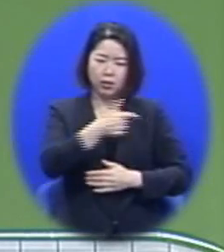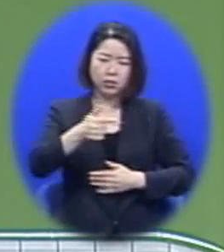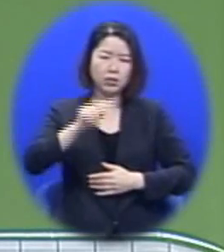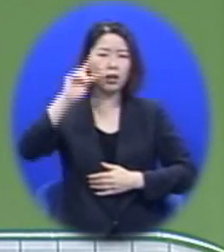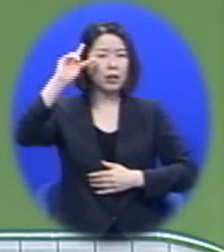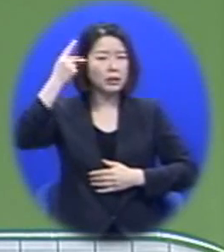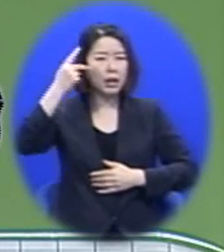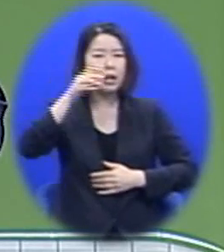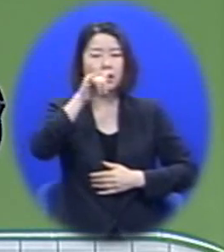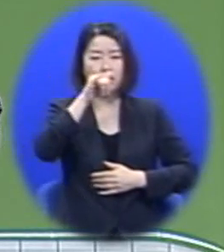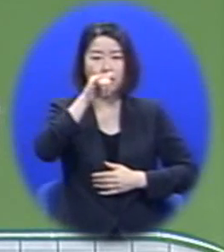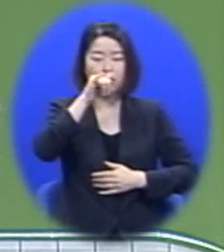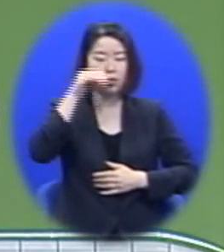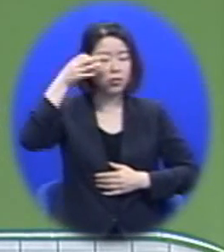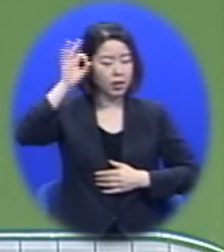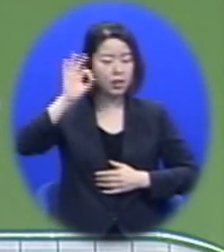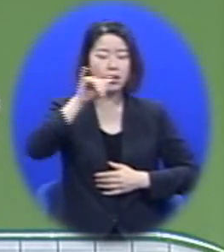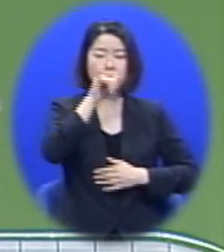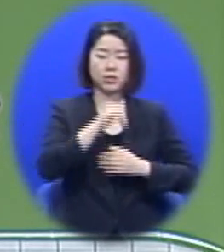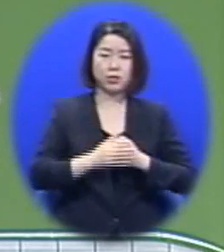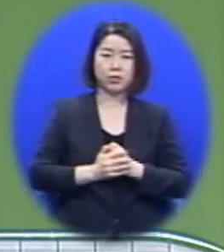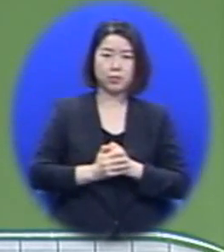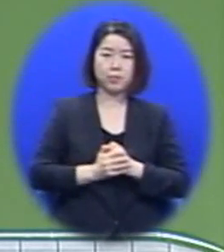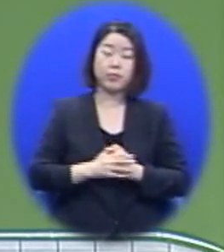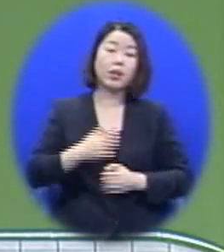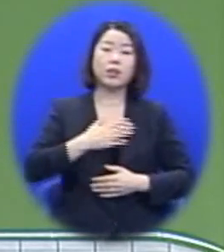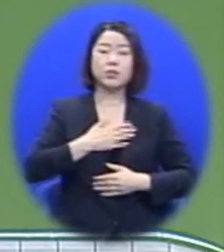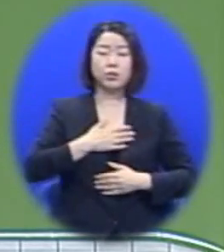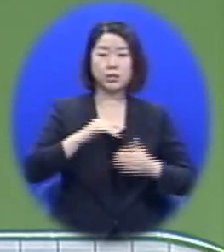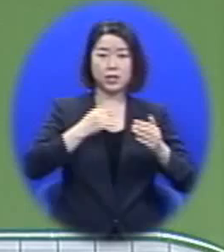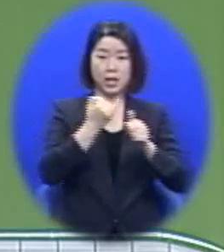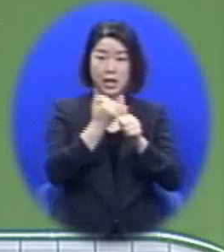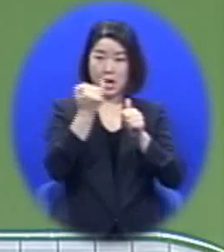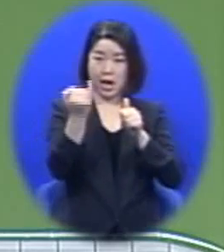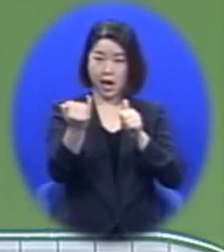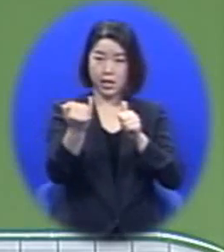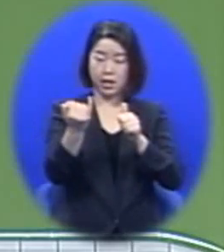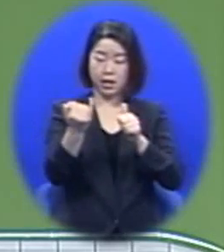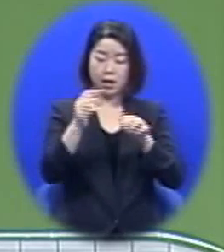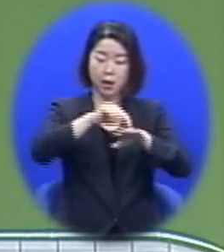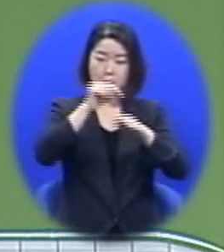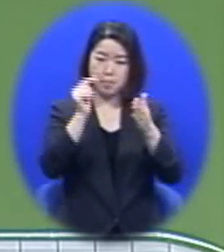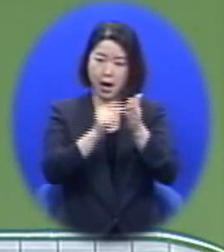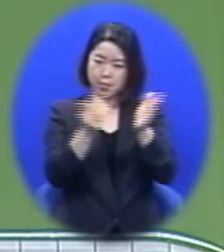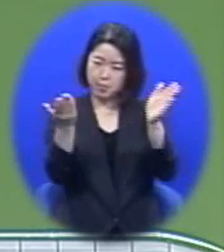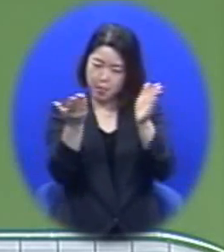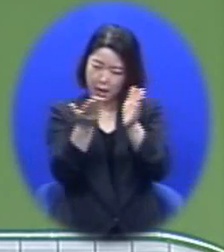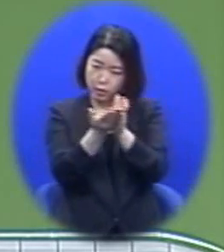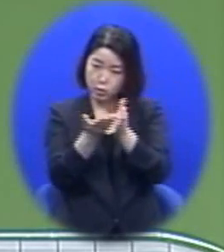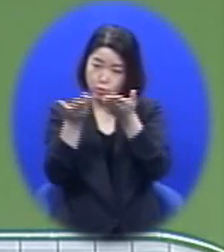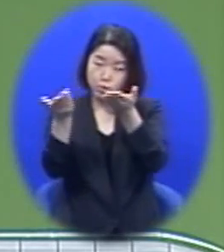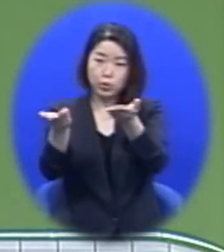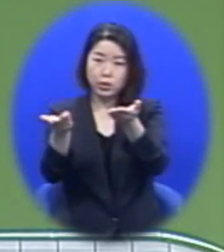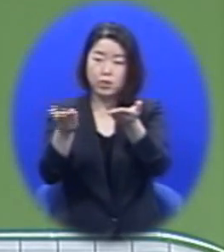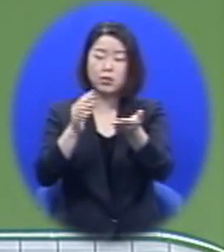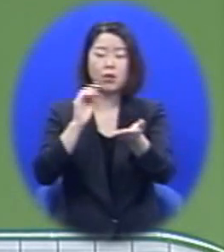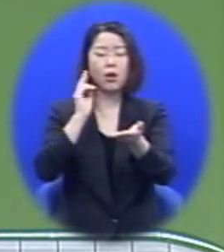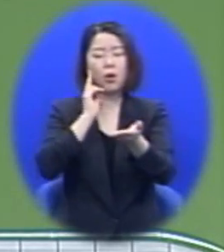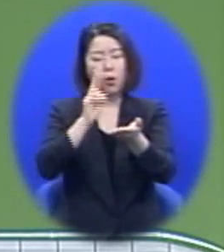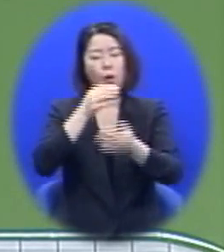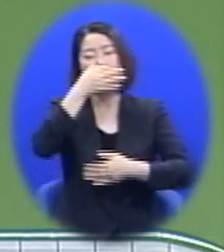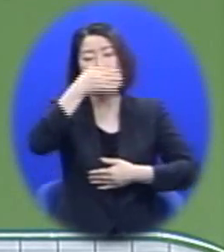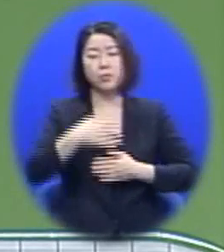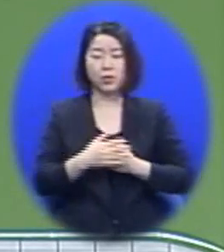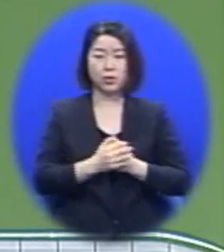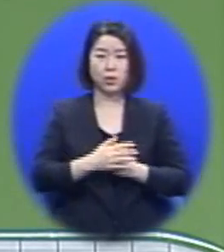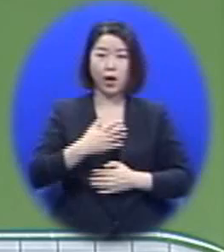잘못 생각하고 있었다는 것을 깨달았습니다. 저는 제 아내의 마음을 맞춰주는 것에 대해서 너무나 힘들었습니다.